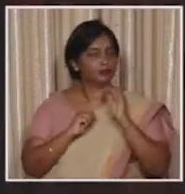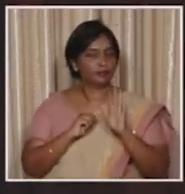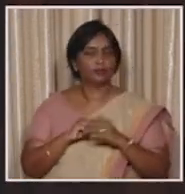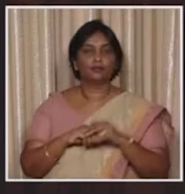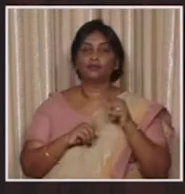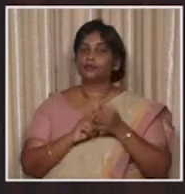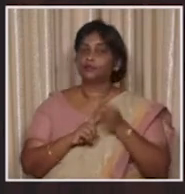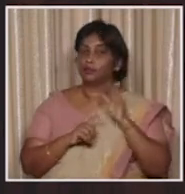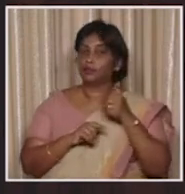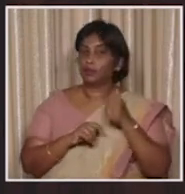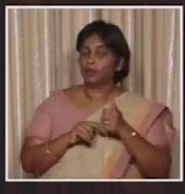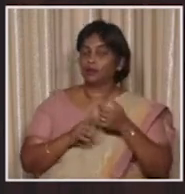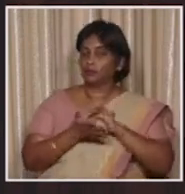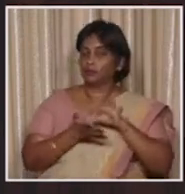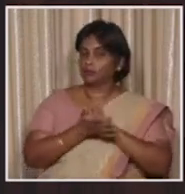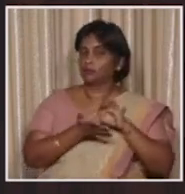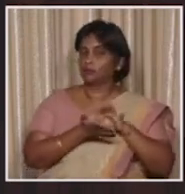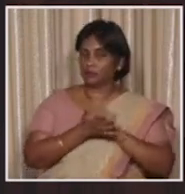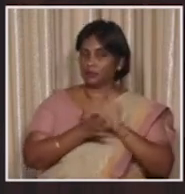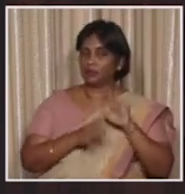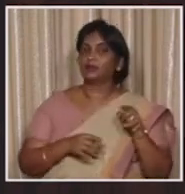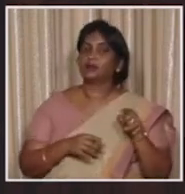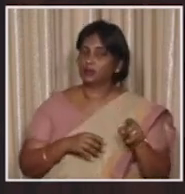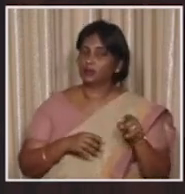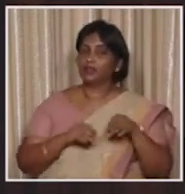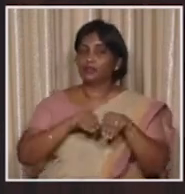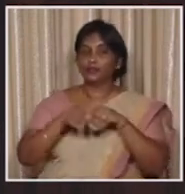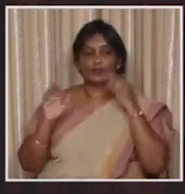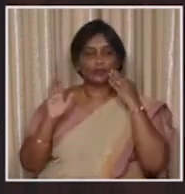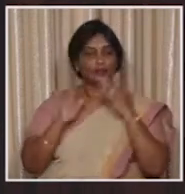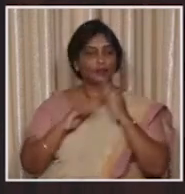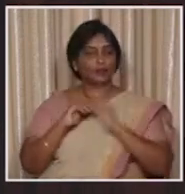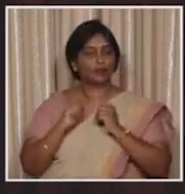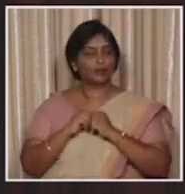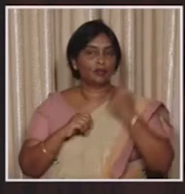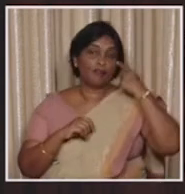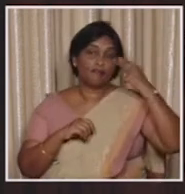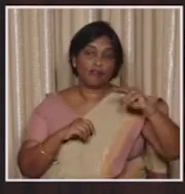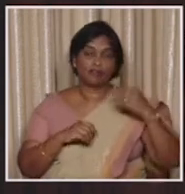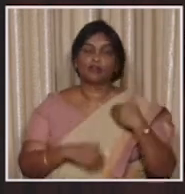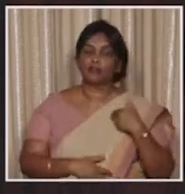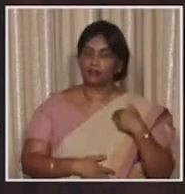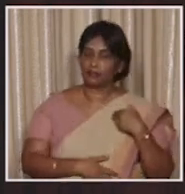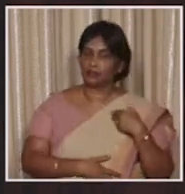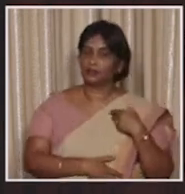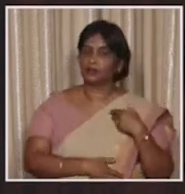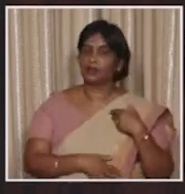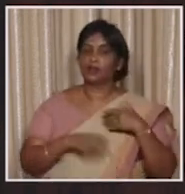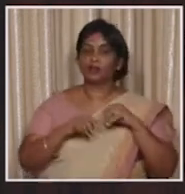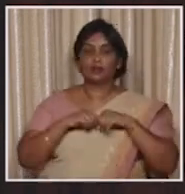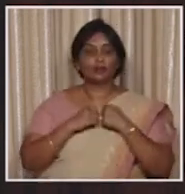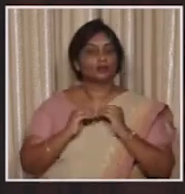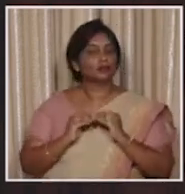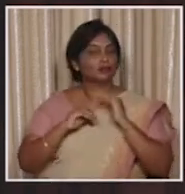கொண்டு வந்திருக்கிறாரு. பெருந்தோட்ட மக்களுக்கு அவர் மேலே எங்களுக்கு நம்பிக்கையும் இருக்குது. அவர் பல திட்டங்களை உருவாக்கிறார். கருணாநிதிக்கு எதிர்காலத்தில் ஜனாதிபதி அந்த